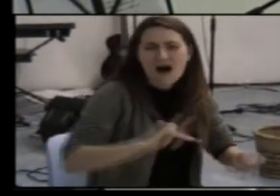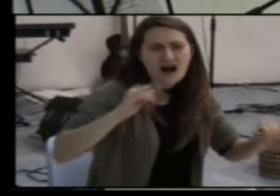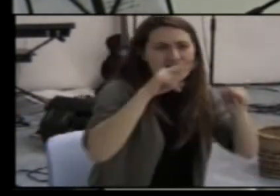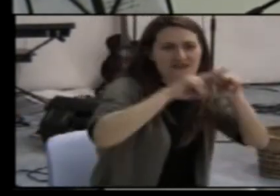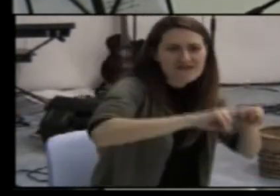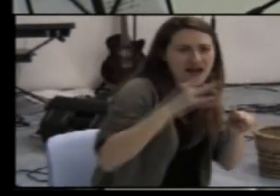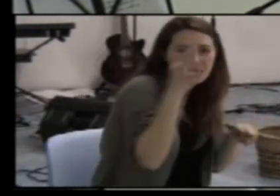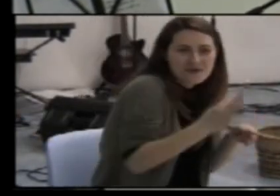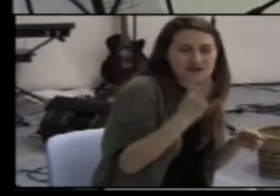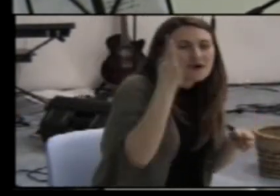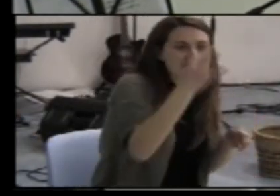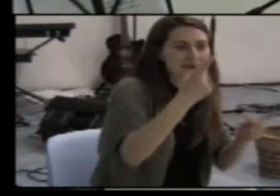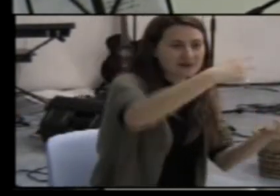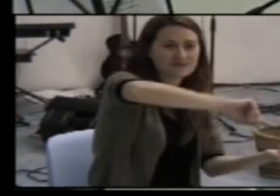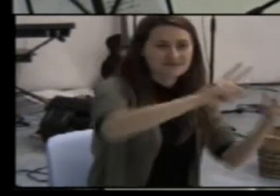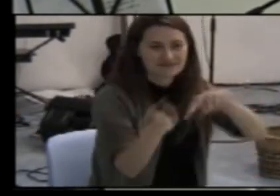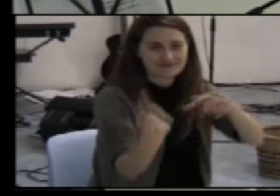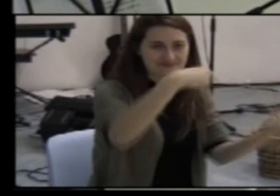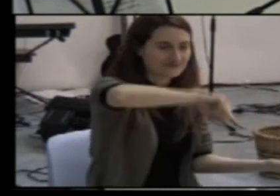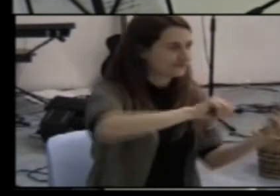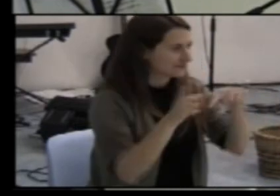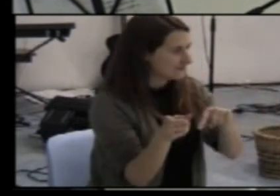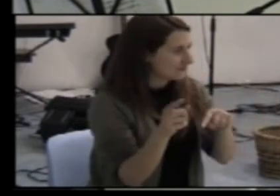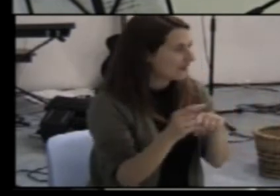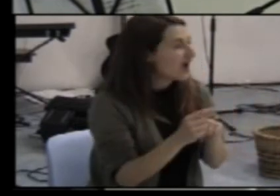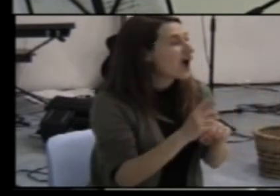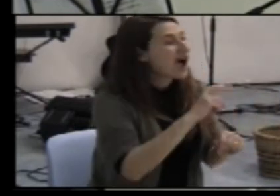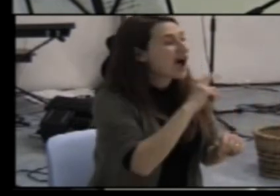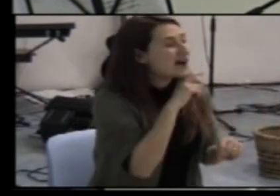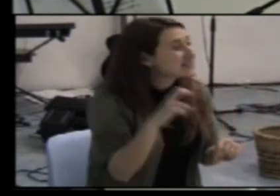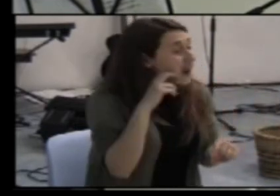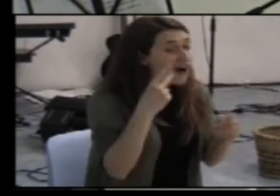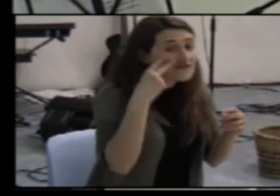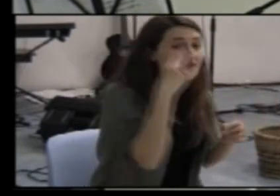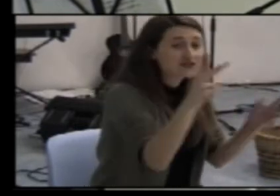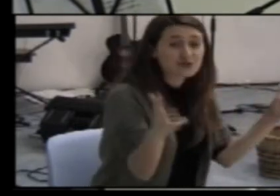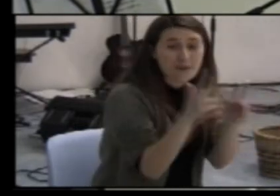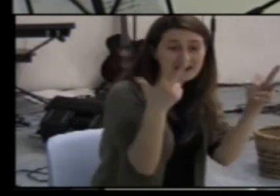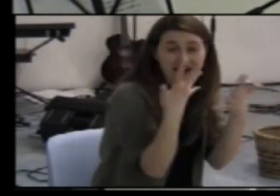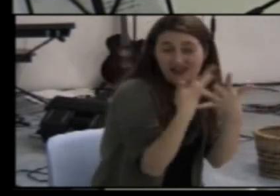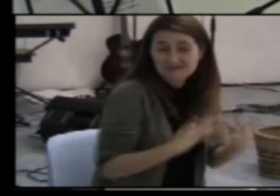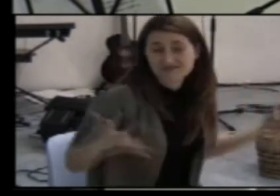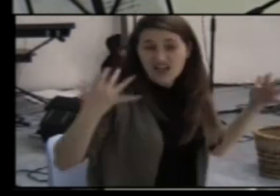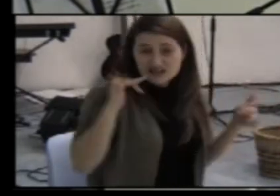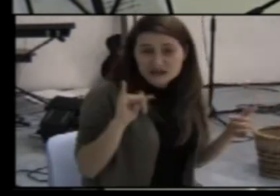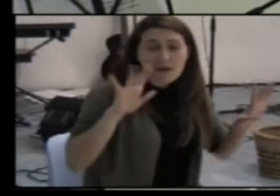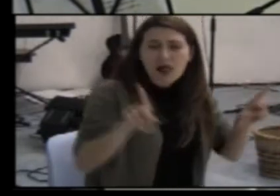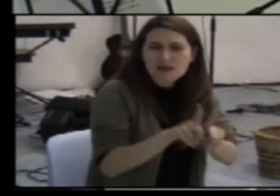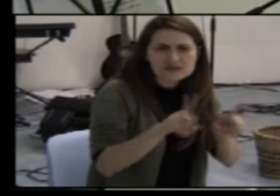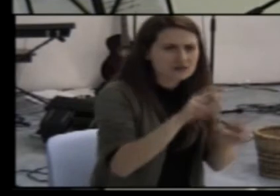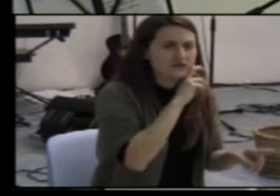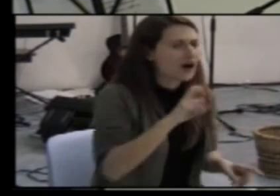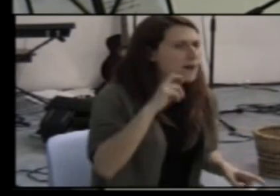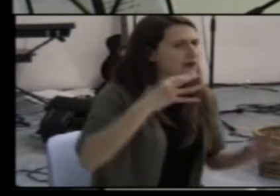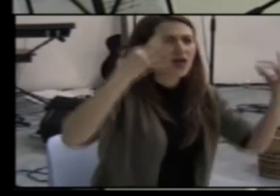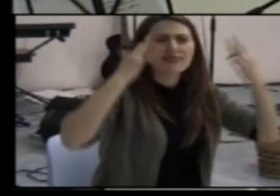e prodigi, non ha più voluto seguirlo e ha deciso di seguire altri dei. E allora Dio che cosa